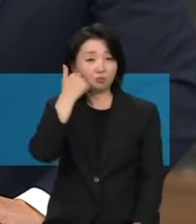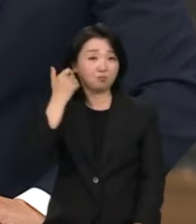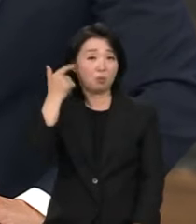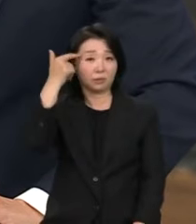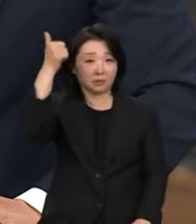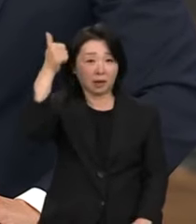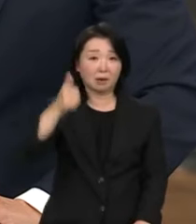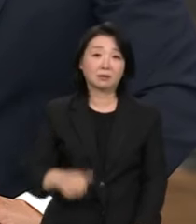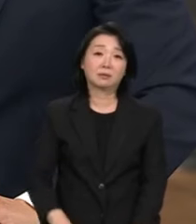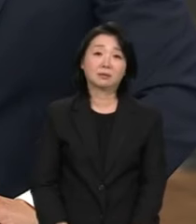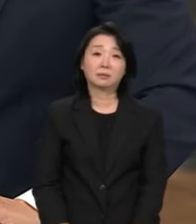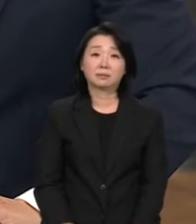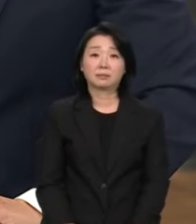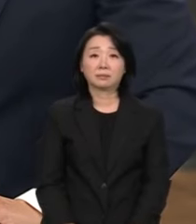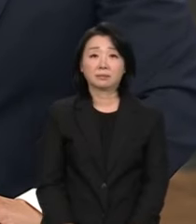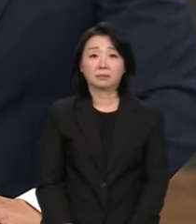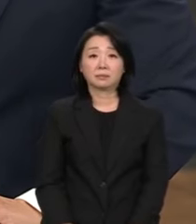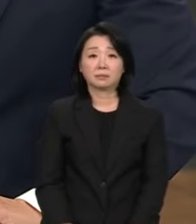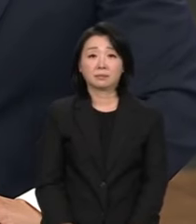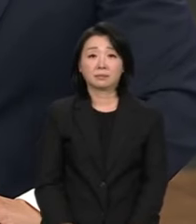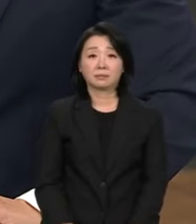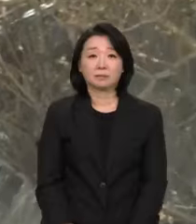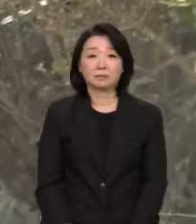곳입니다. 먼저 강나현 기자입니다.